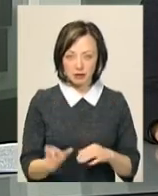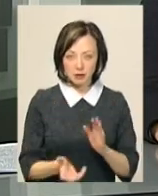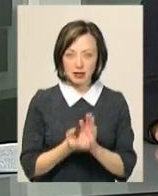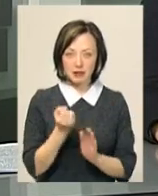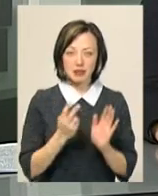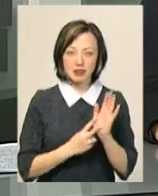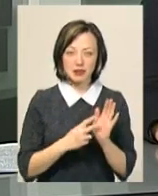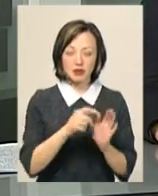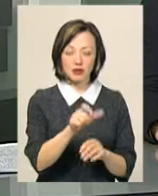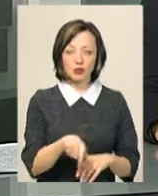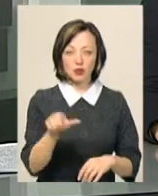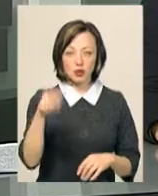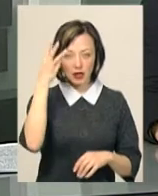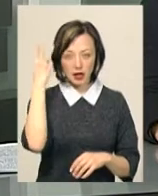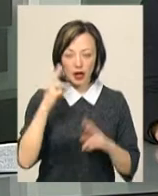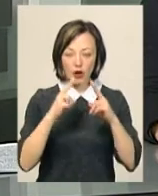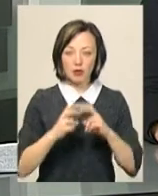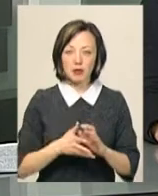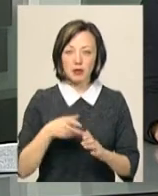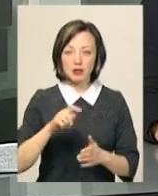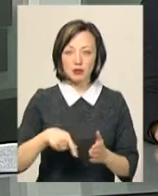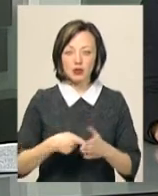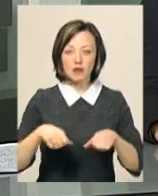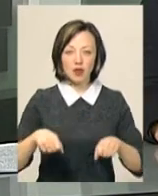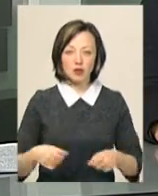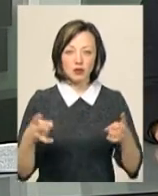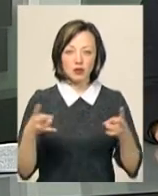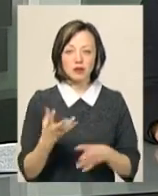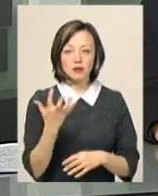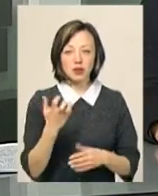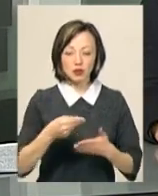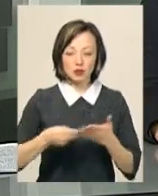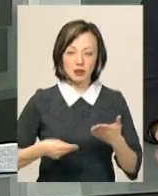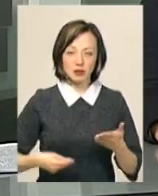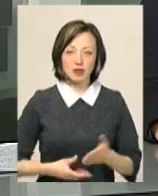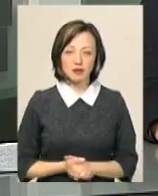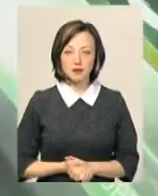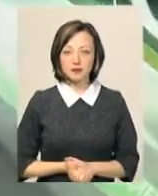підтримали 7 хмельничан. Для розгляду петиції міською владою, нагадаю, необхідно 500 голосів.